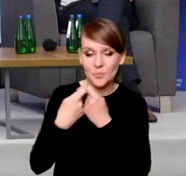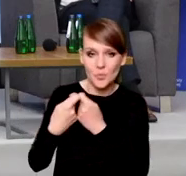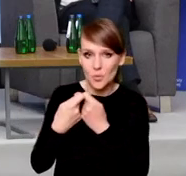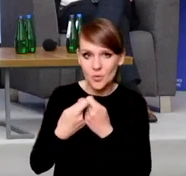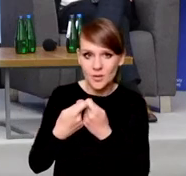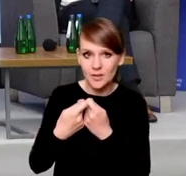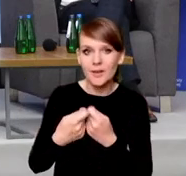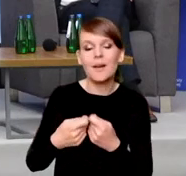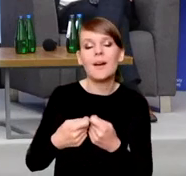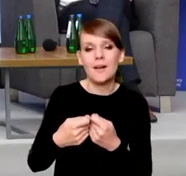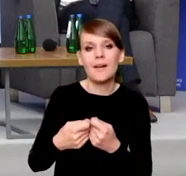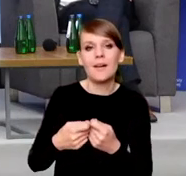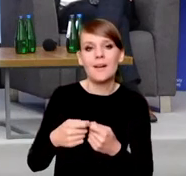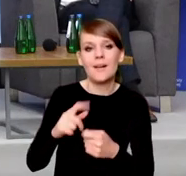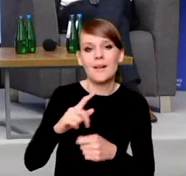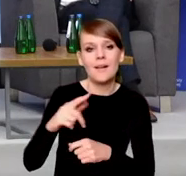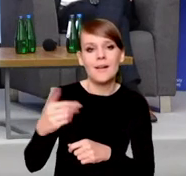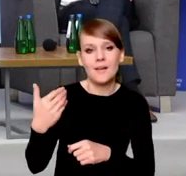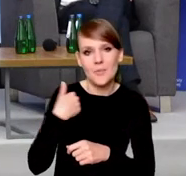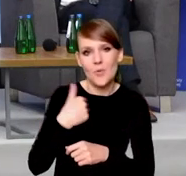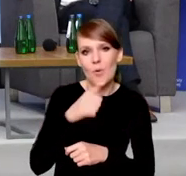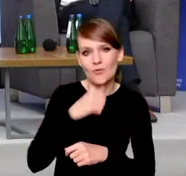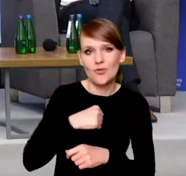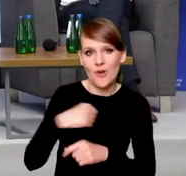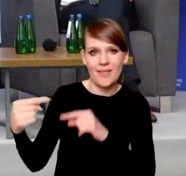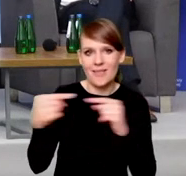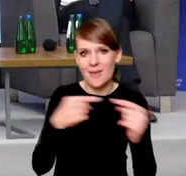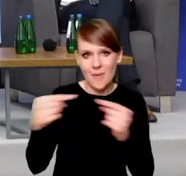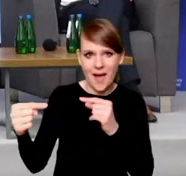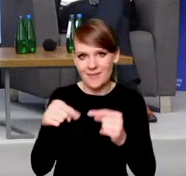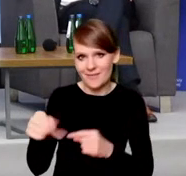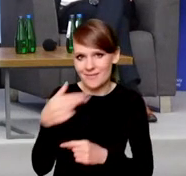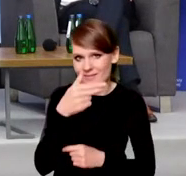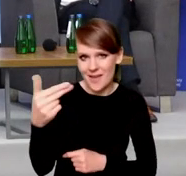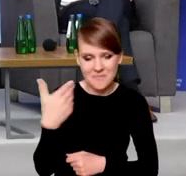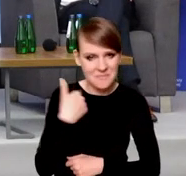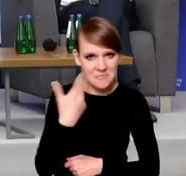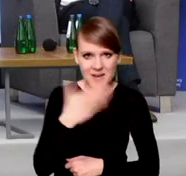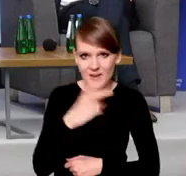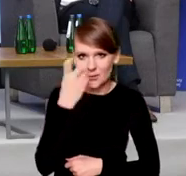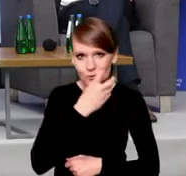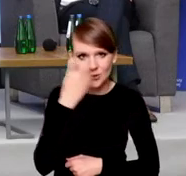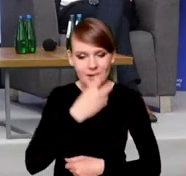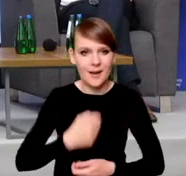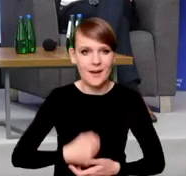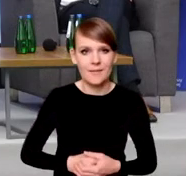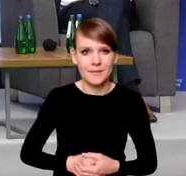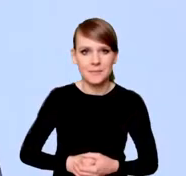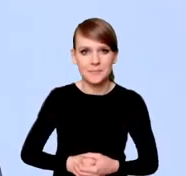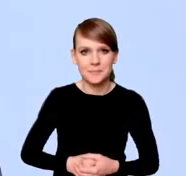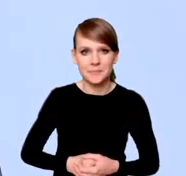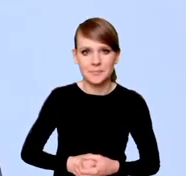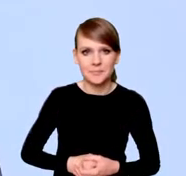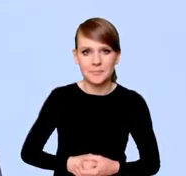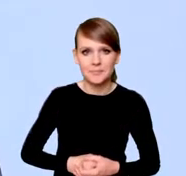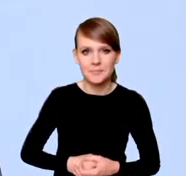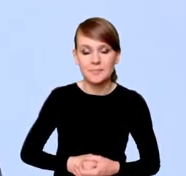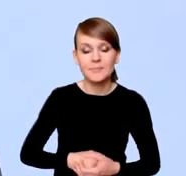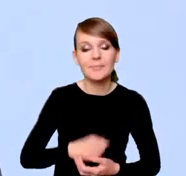debaty na ten temat. Wczoraj się odbyła bardzo ciekawa debata. A z drugiej strony